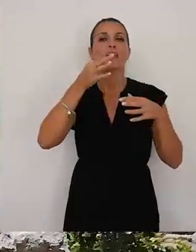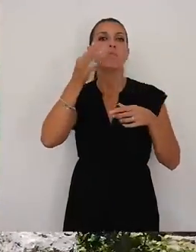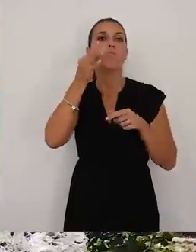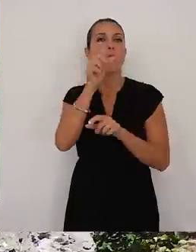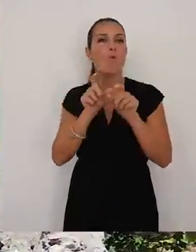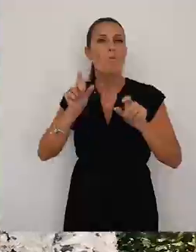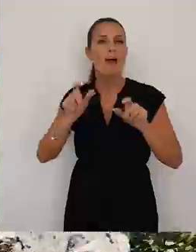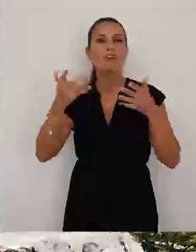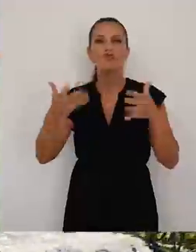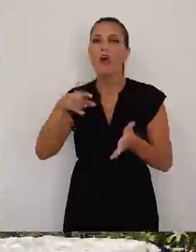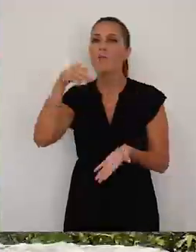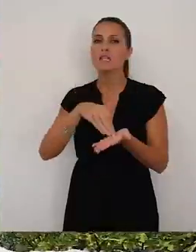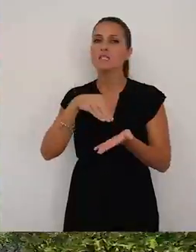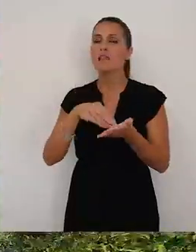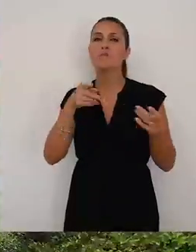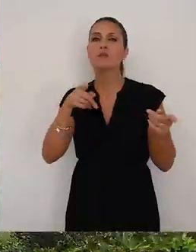dall'epoca dei metalli.